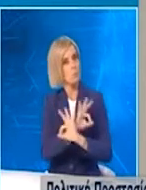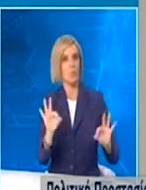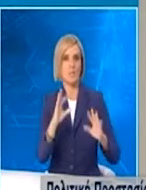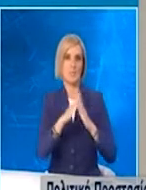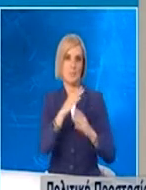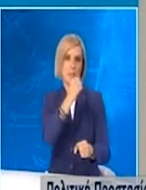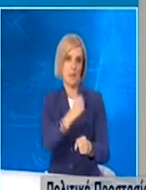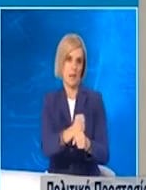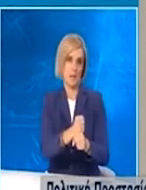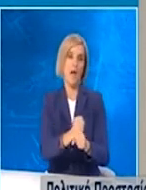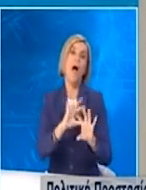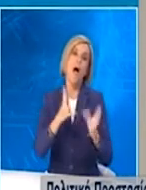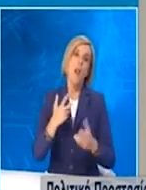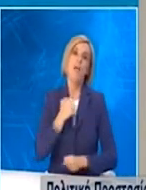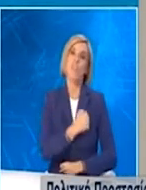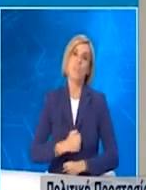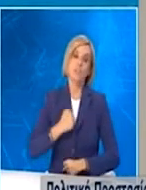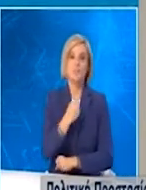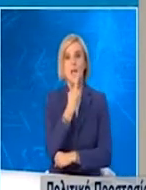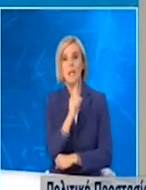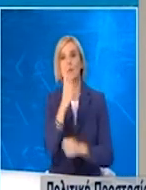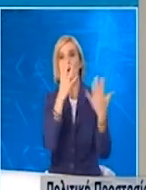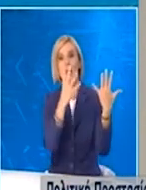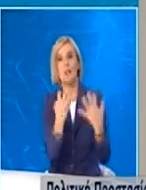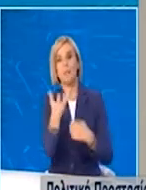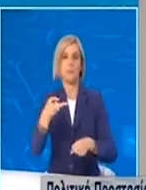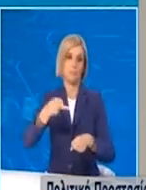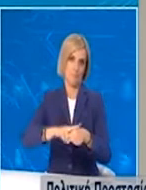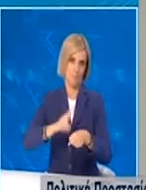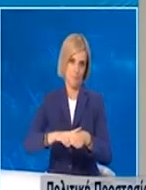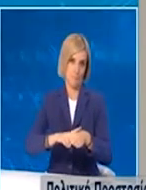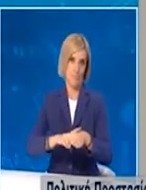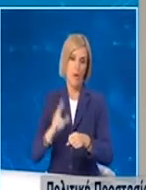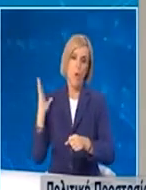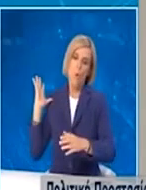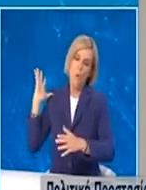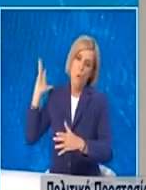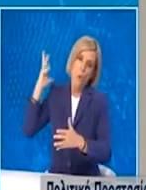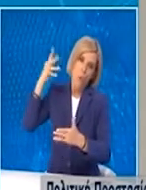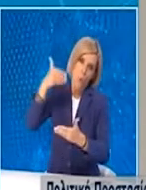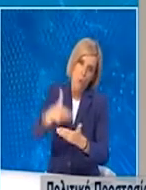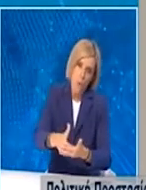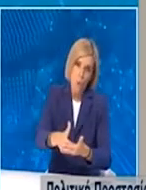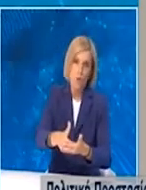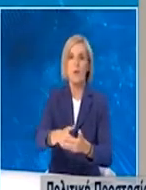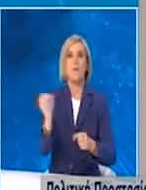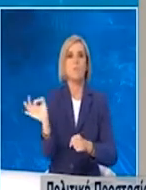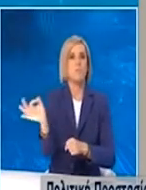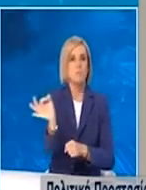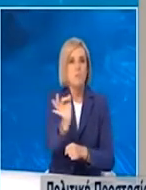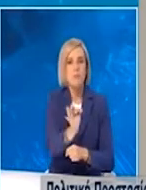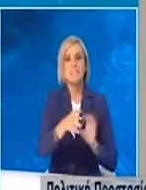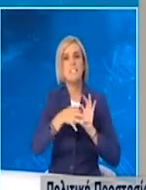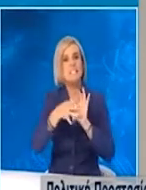195 δυστυχώς δεν τα κατάφεραν. Καθ' όλη τη διάρκεια της πανδημίας, από την πρώτη στιγμή, ακούμε τους ειδικούς